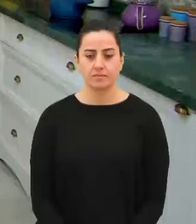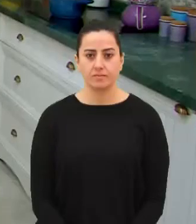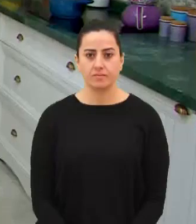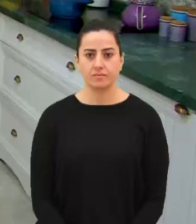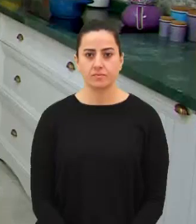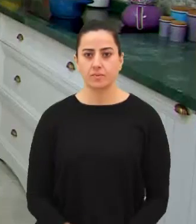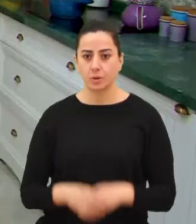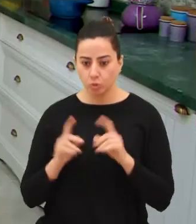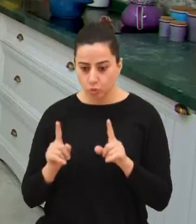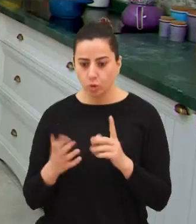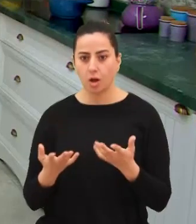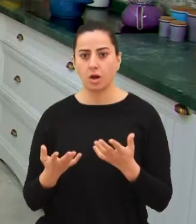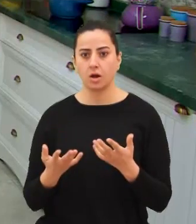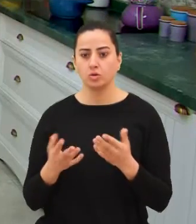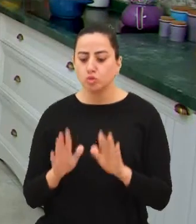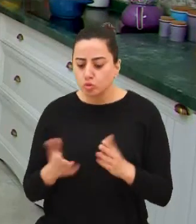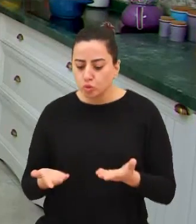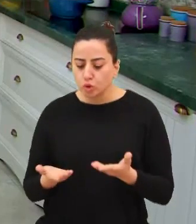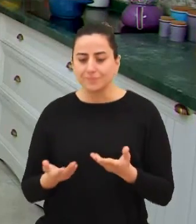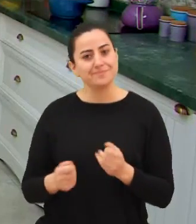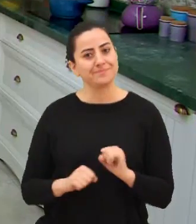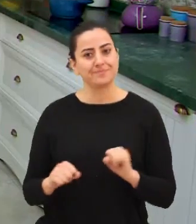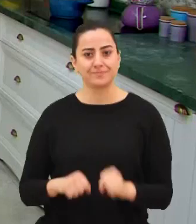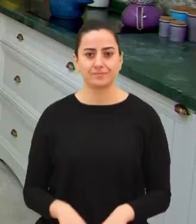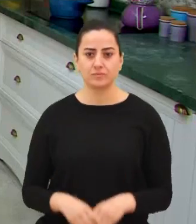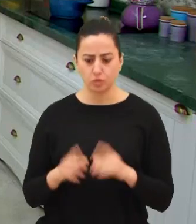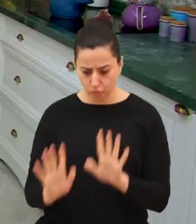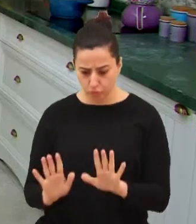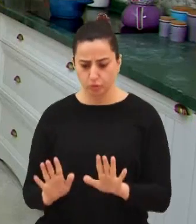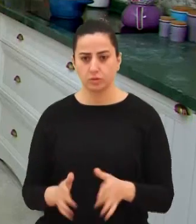Şşş, dur bir elma. Aa, durmuyor yok. Dur.